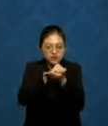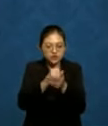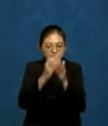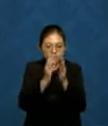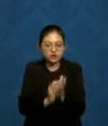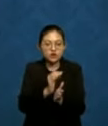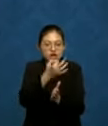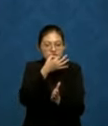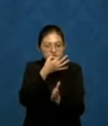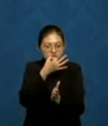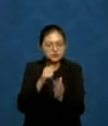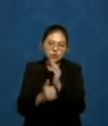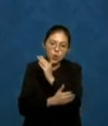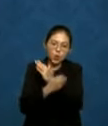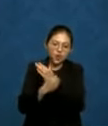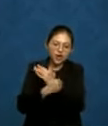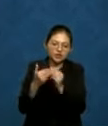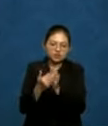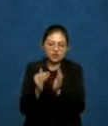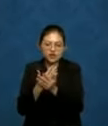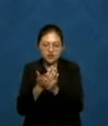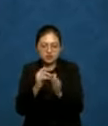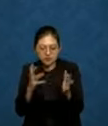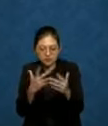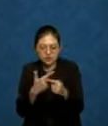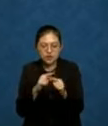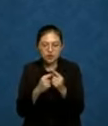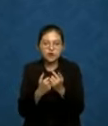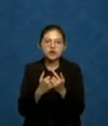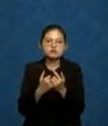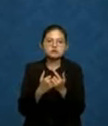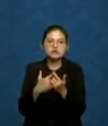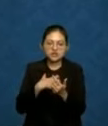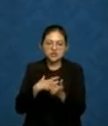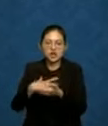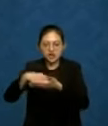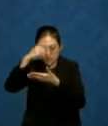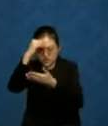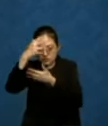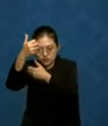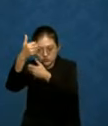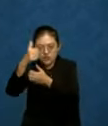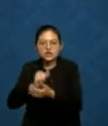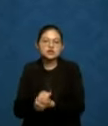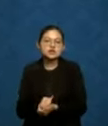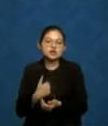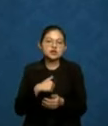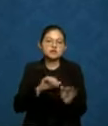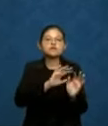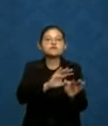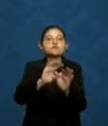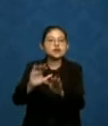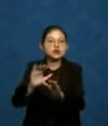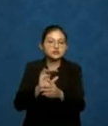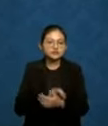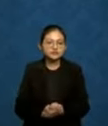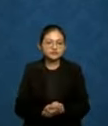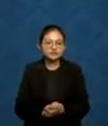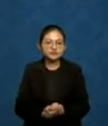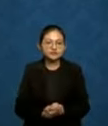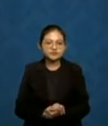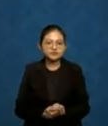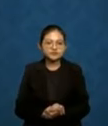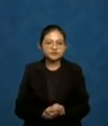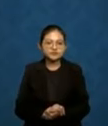ชนที่ขาดโอกาสอยากเพิ่มทักษะในด้านอาชีพต่างๆก็ขอกราบเรียนว่า